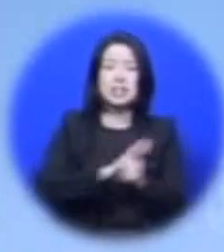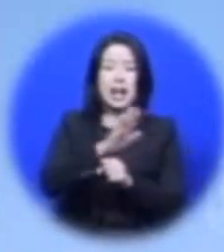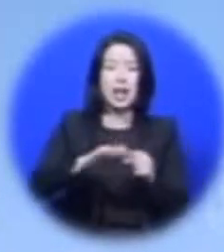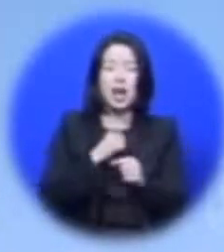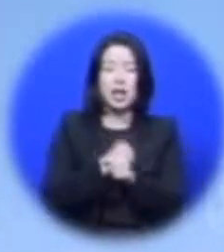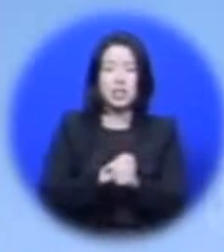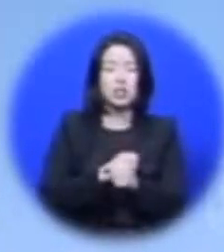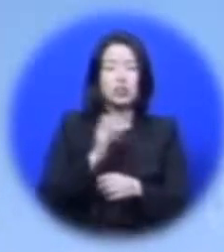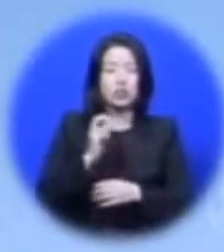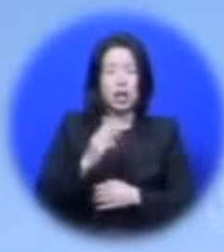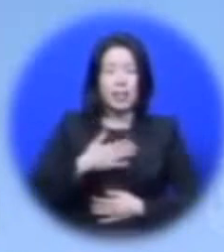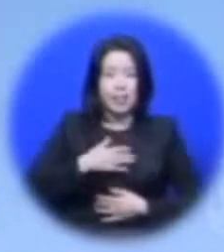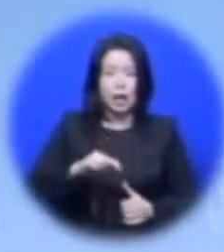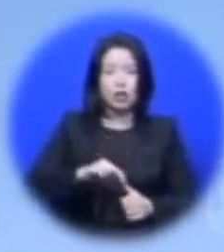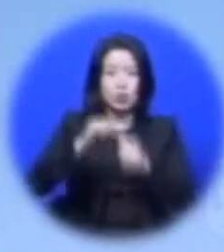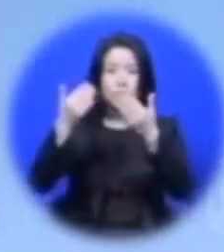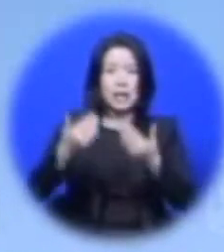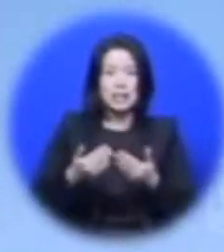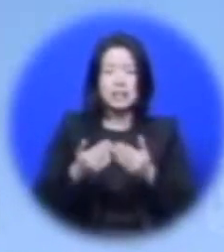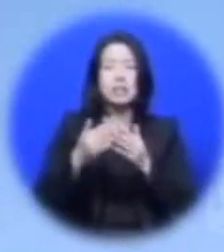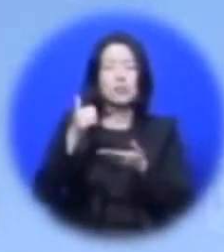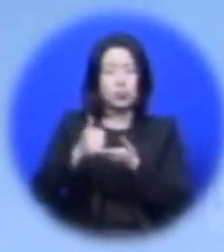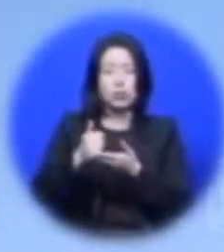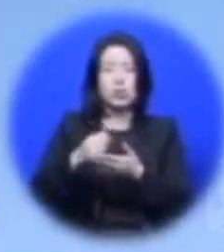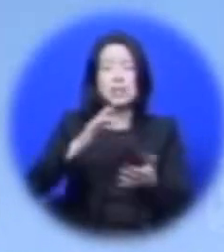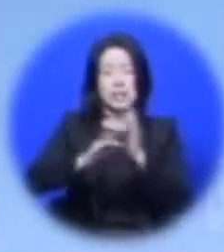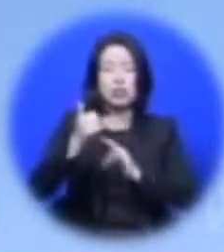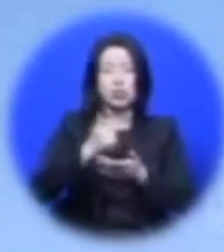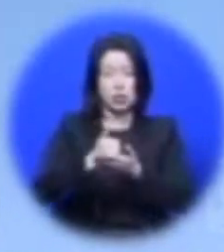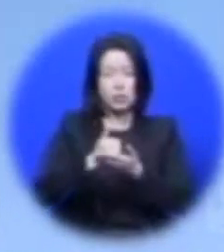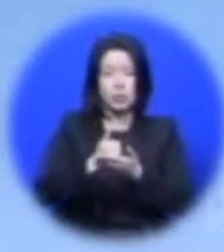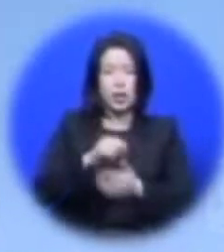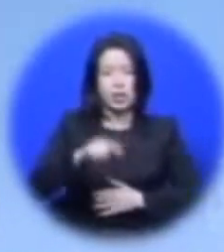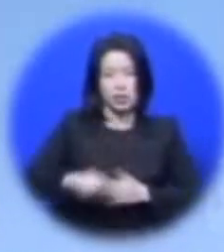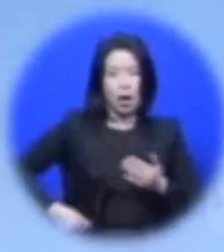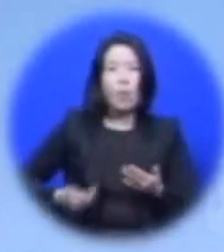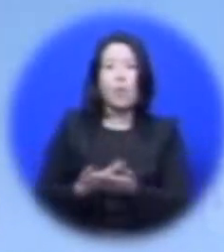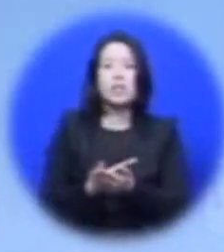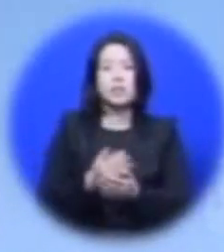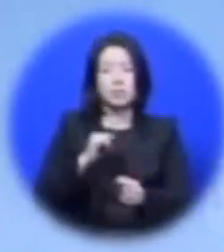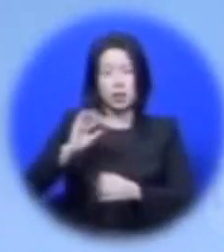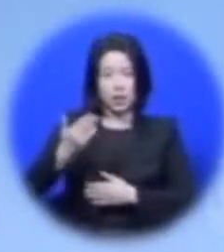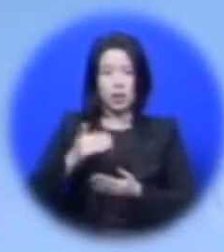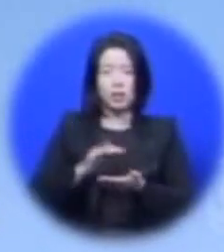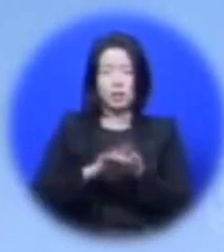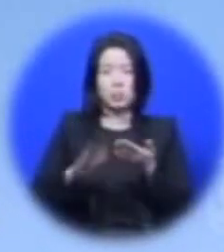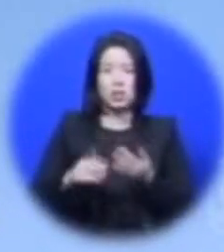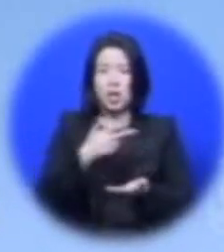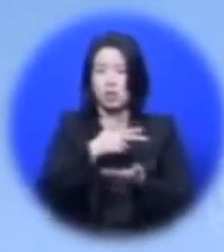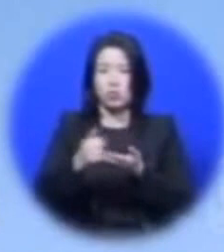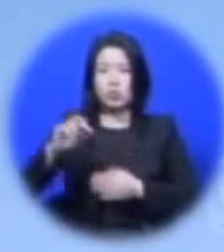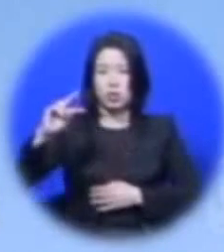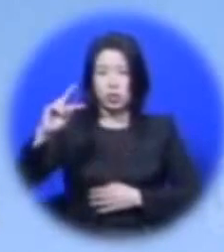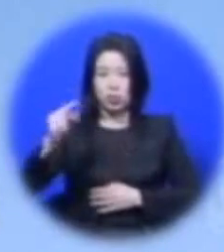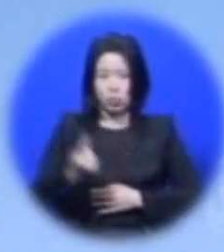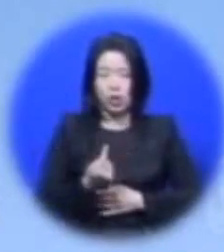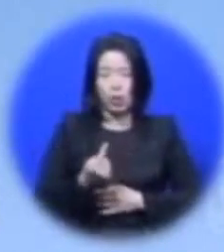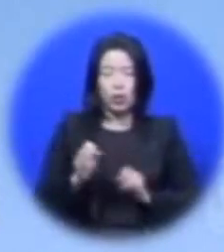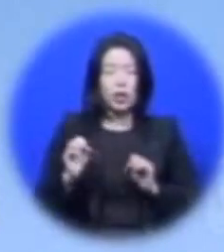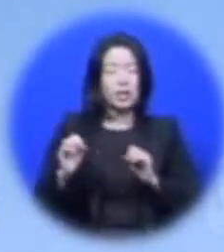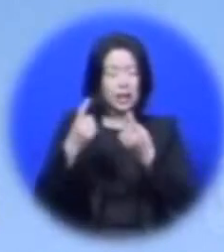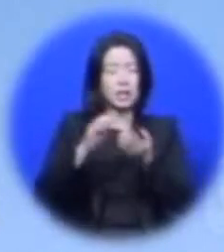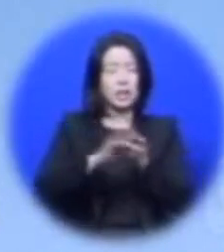사랑하시구나. 나를 구원하실 분은 주님이시구나. 그가 회심하게 됩니다. 주께로 돌아오게 된 계기예요.